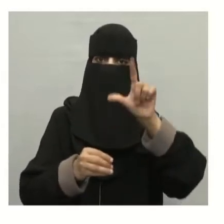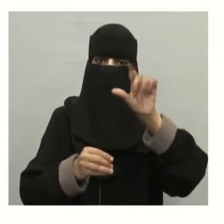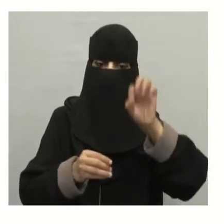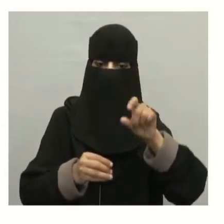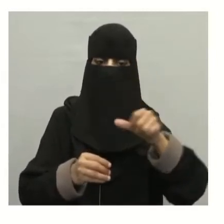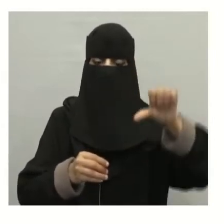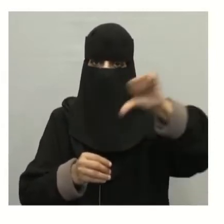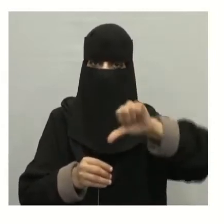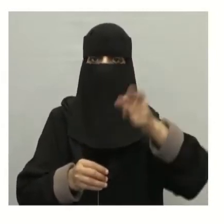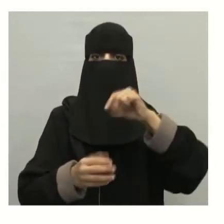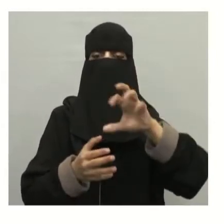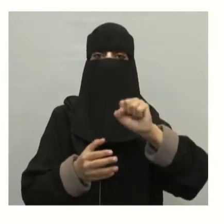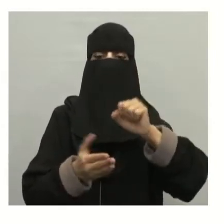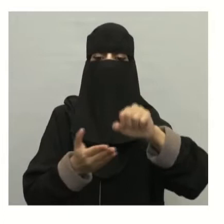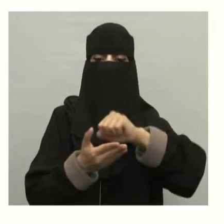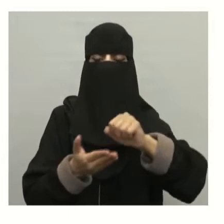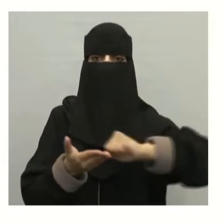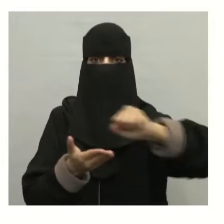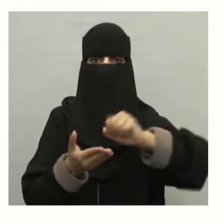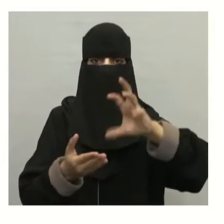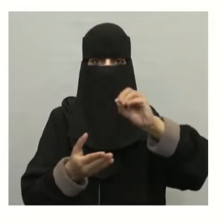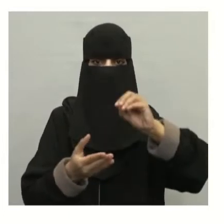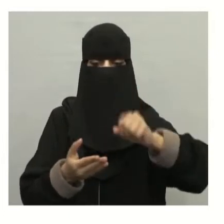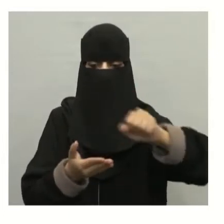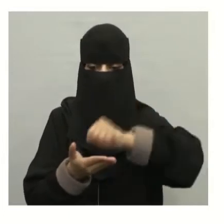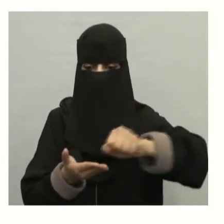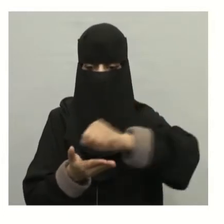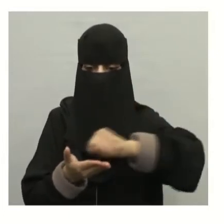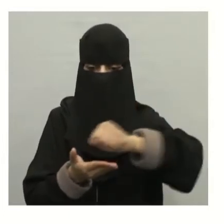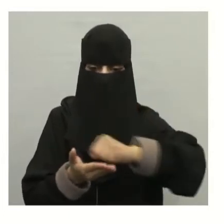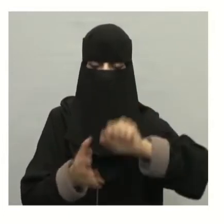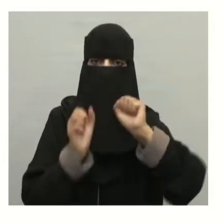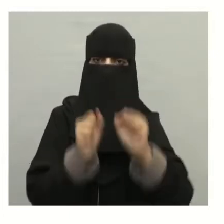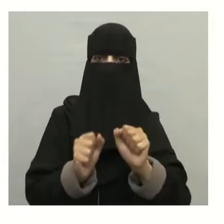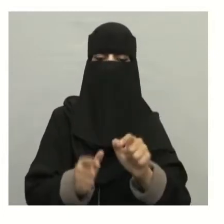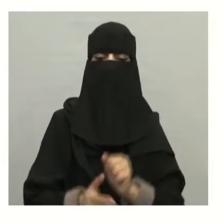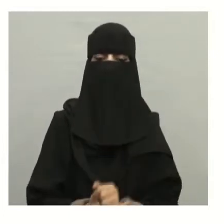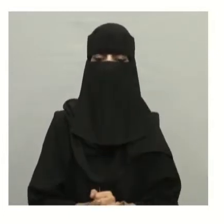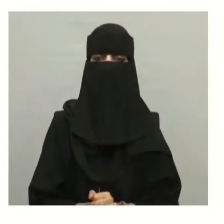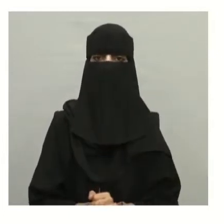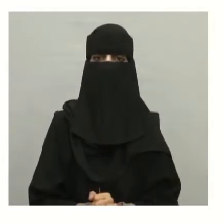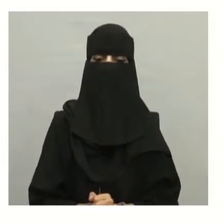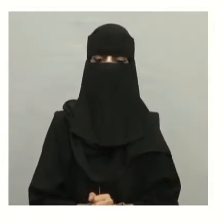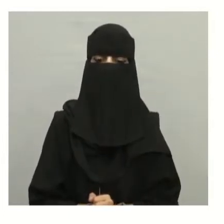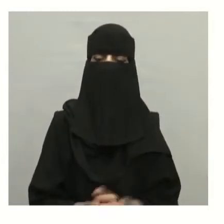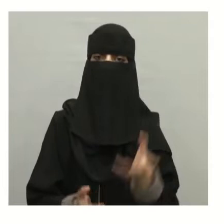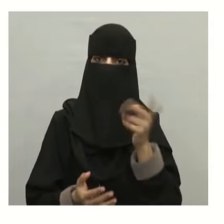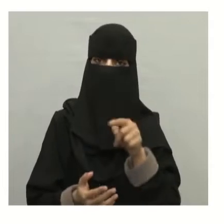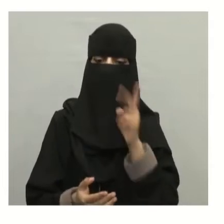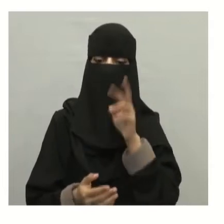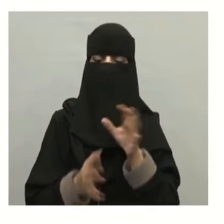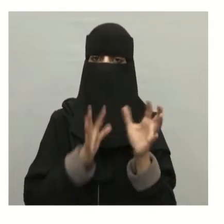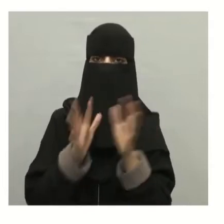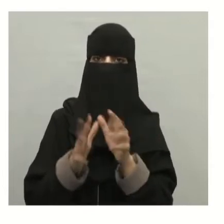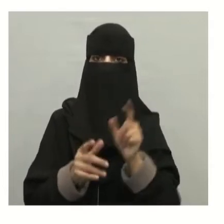الكلور والصابون، ويفرك بفرشاة جيدة خاصة به. من أماكن أيضا